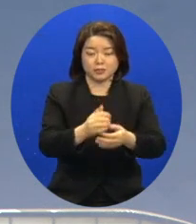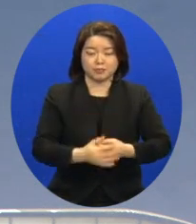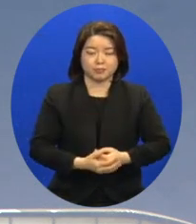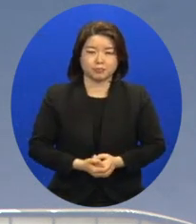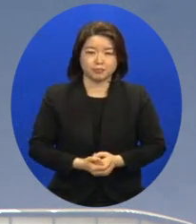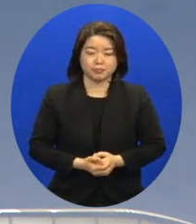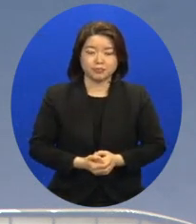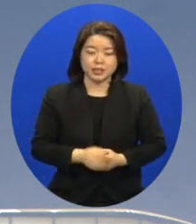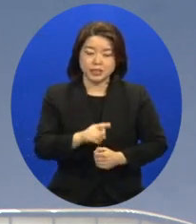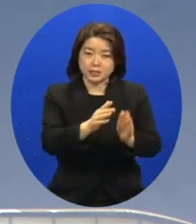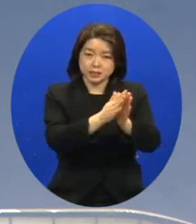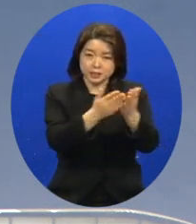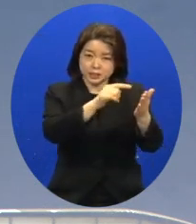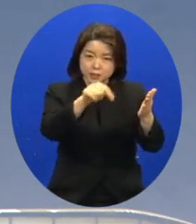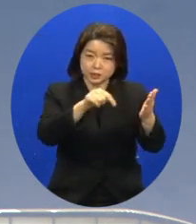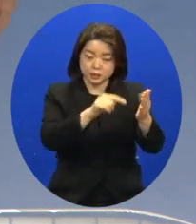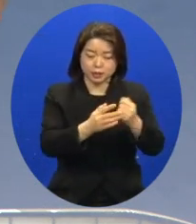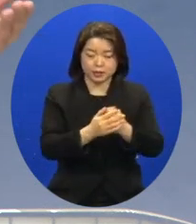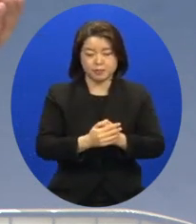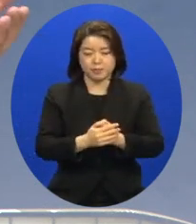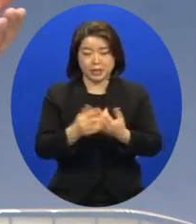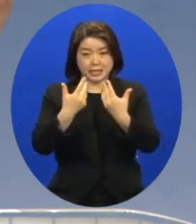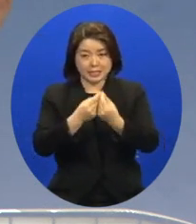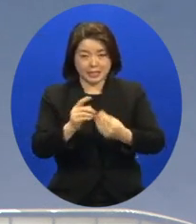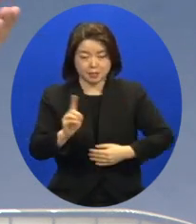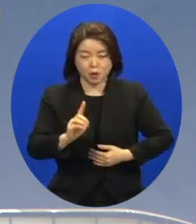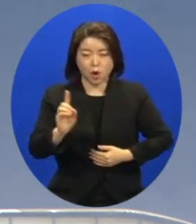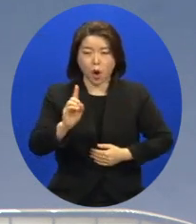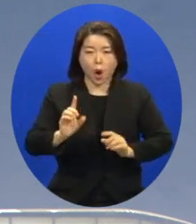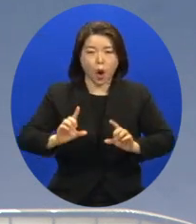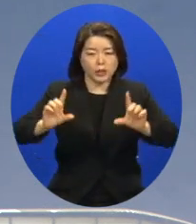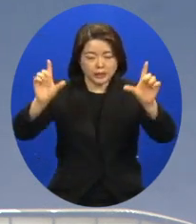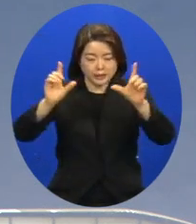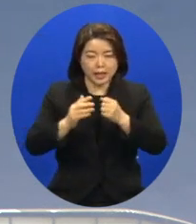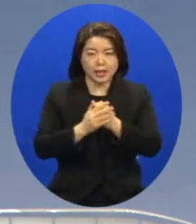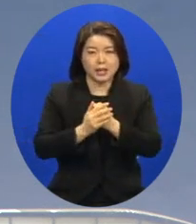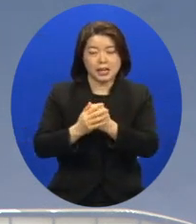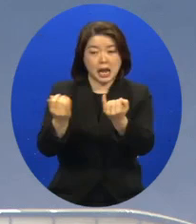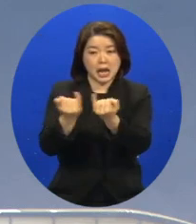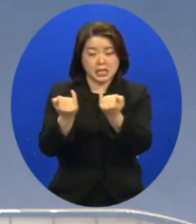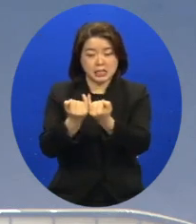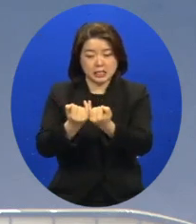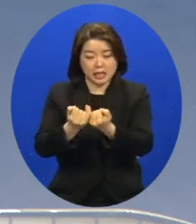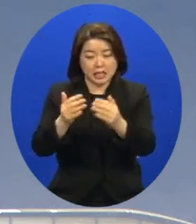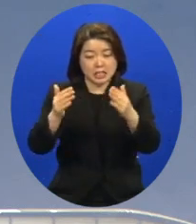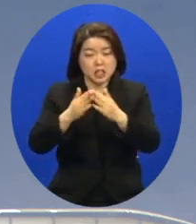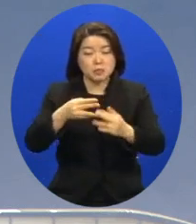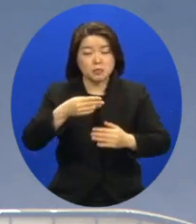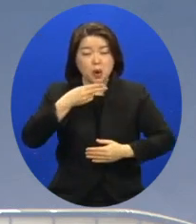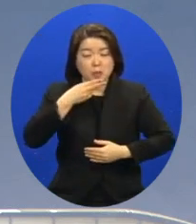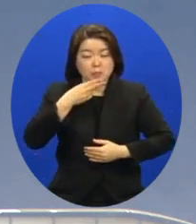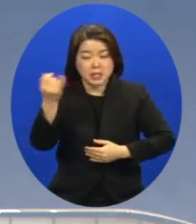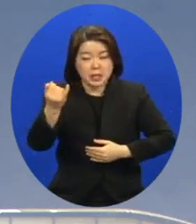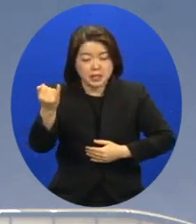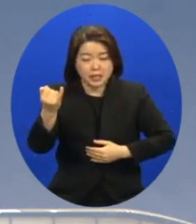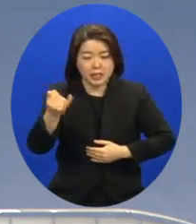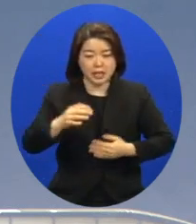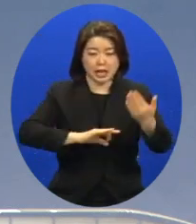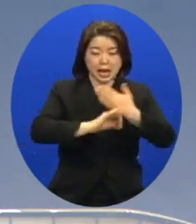날 이 노숙인 여자 노숙인 한 노숙인에게 아침 밥을 사준 이야기를